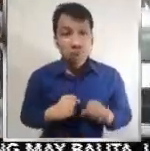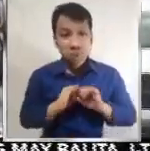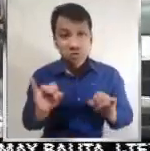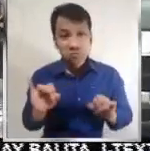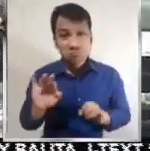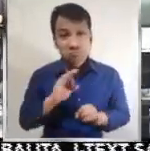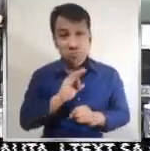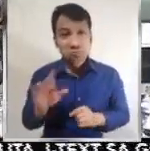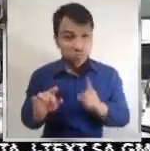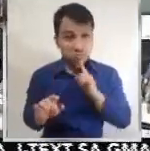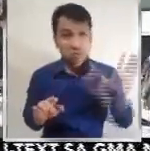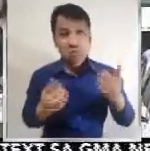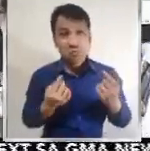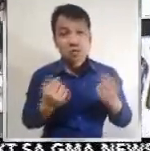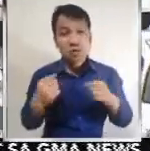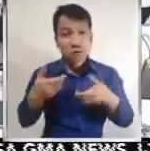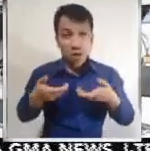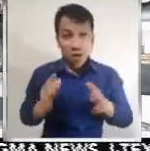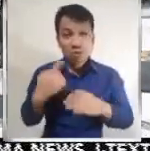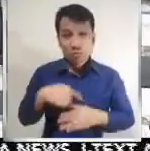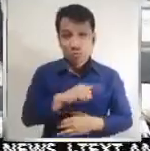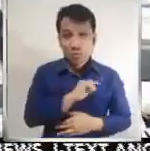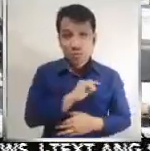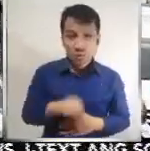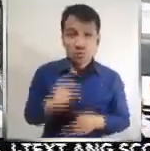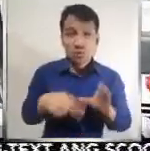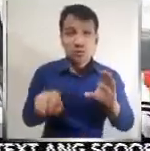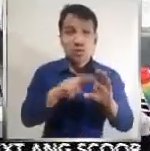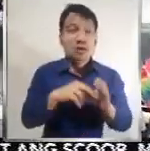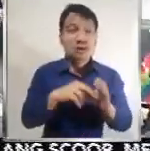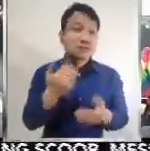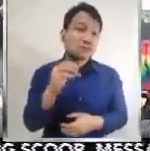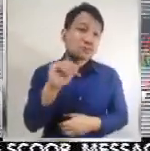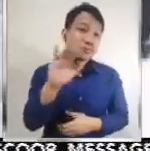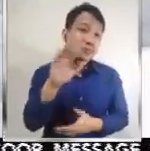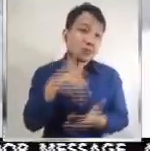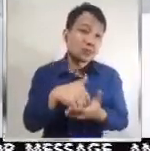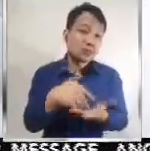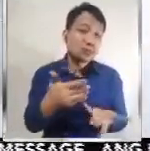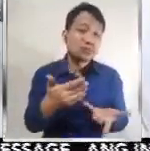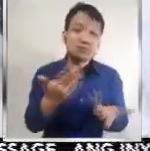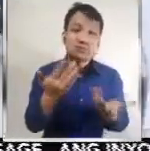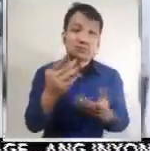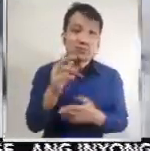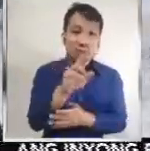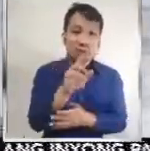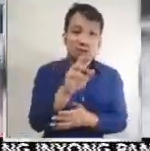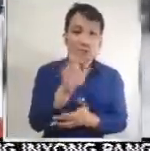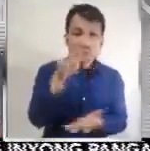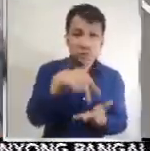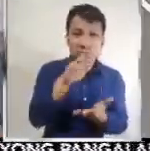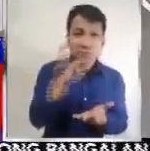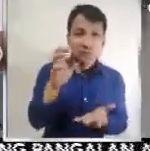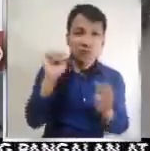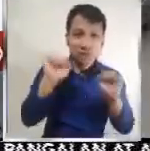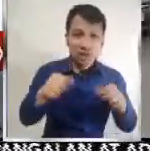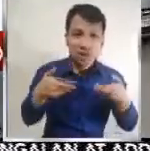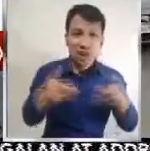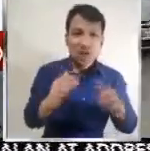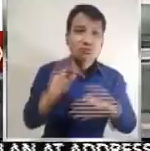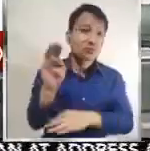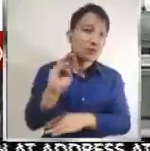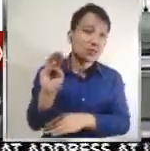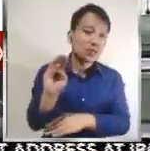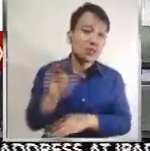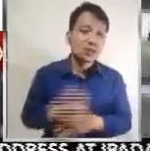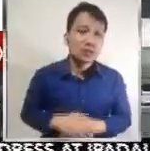Sa 15,000 units ng UV Express, nasa 3,000 to 5,000 lang daw ang inaasahang makabiyahe sa Lunes. Gusto naman lahat ng